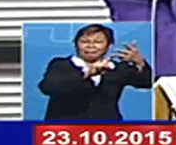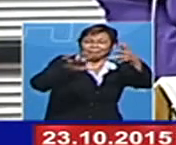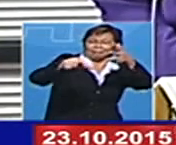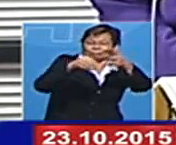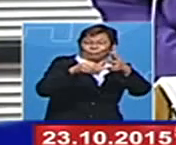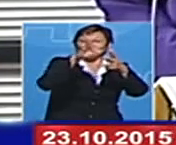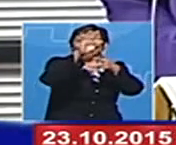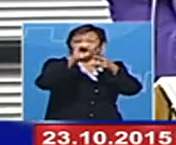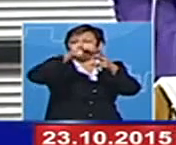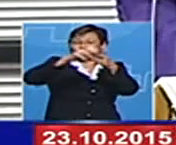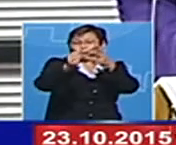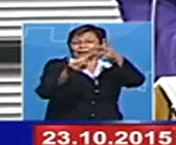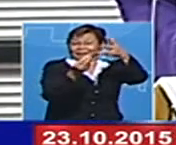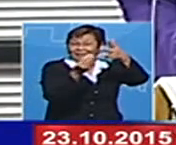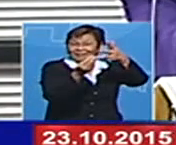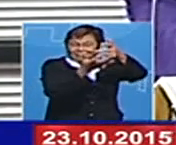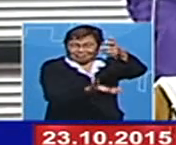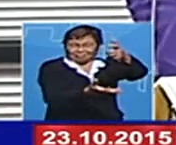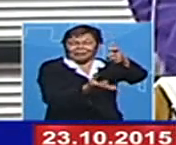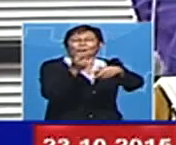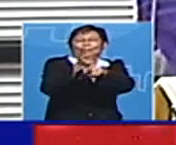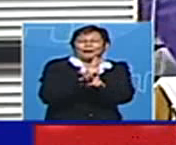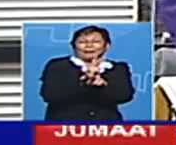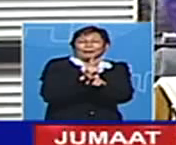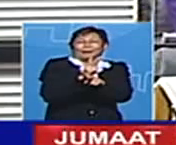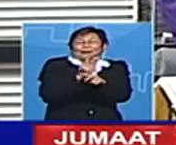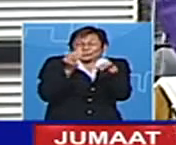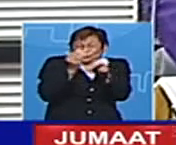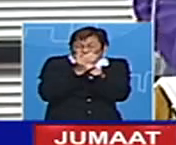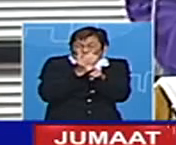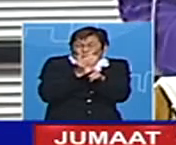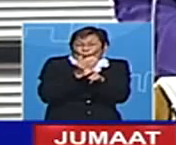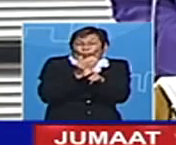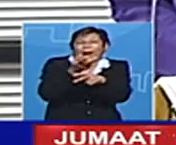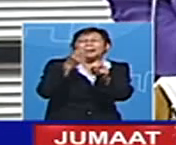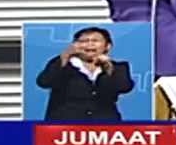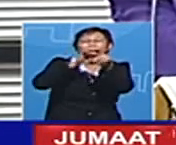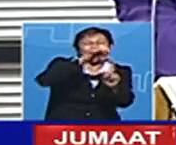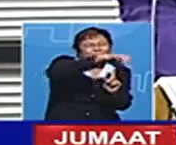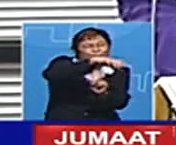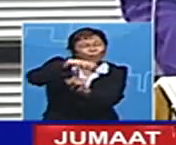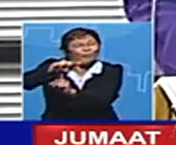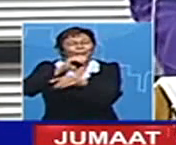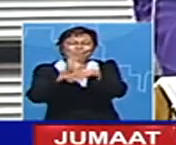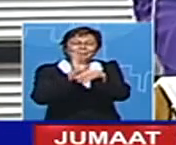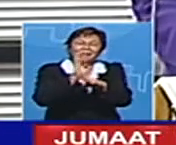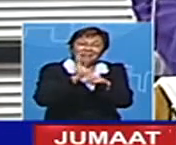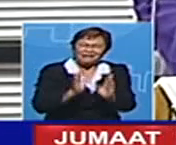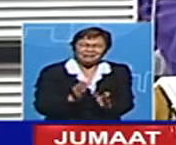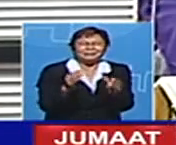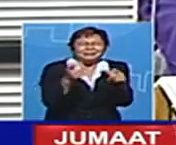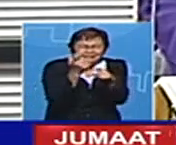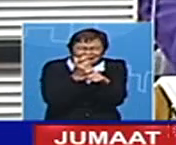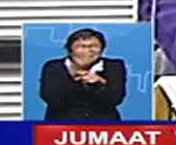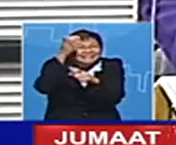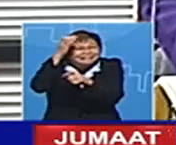tambahan r90 juta sebagai pinjaman mikrokredit kepada penjaja dan peniaga-peniaga kecil